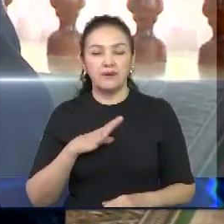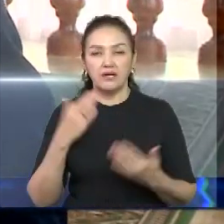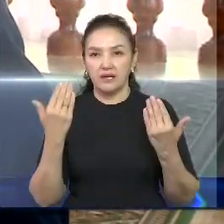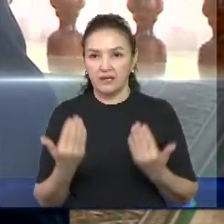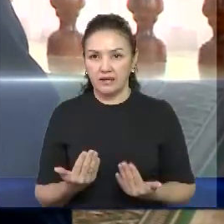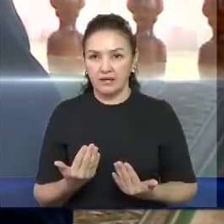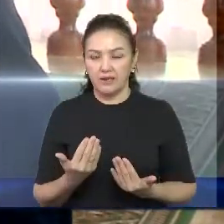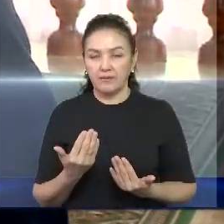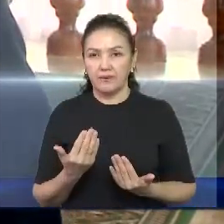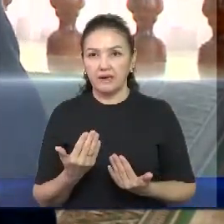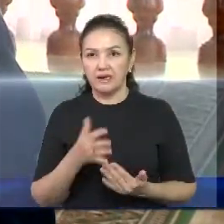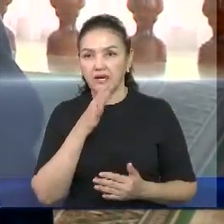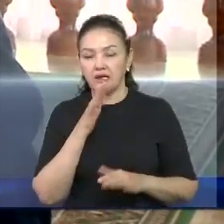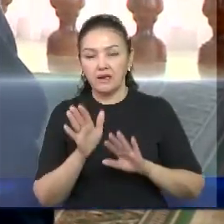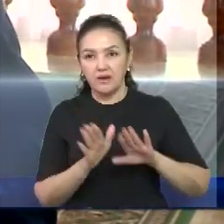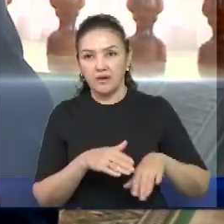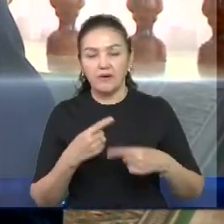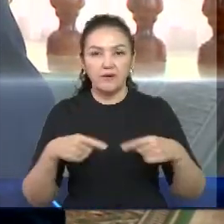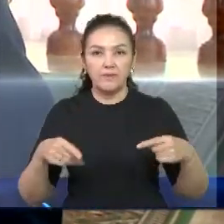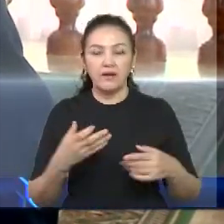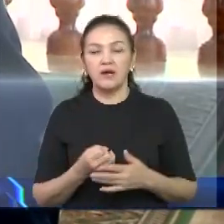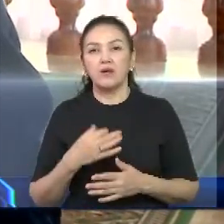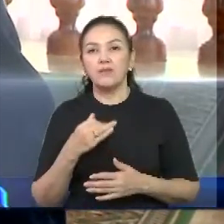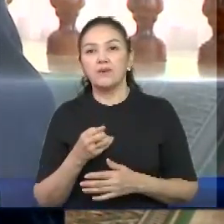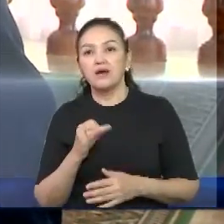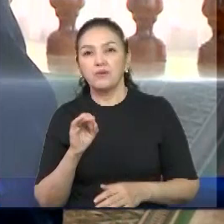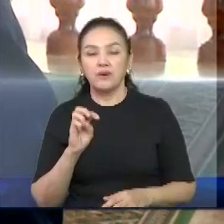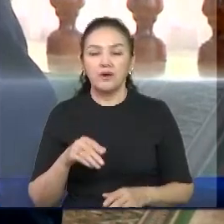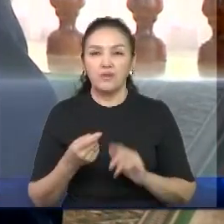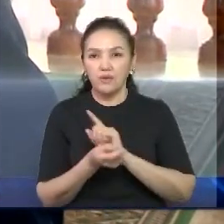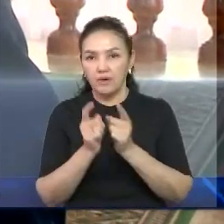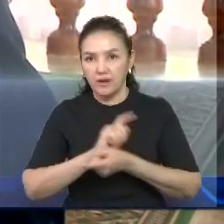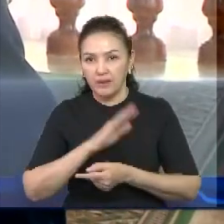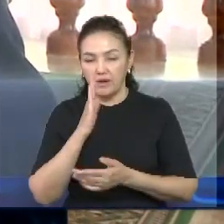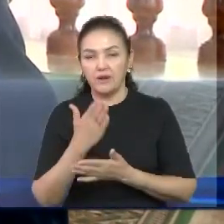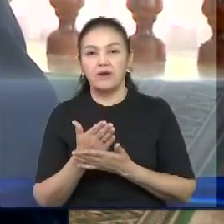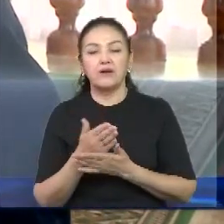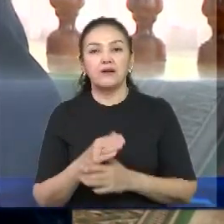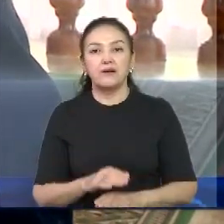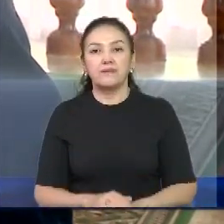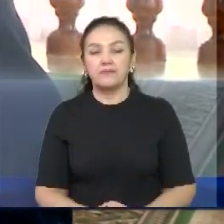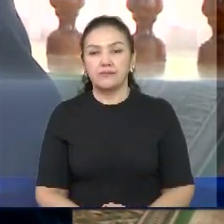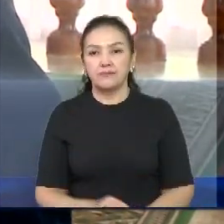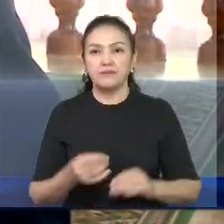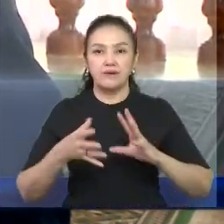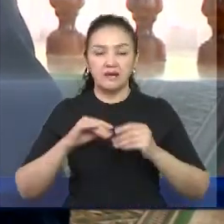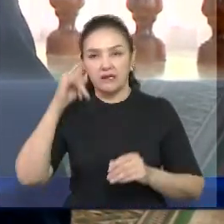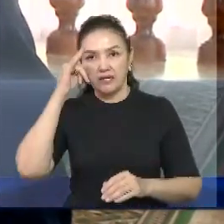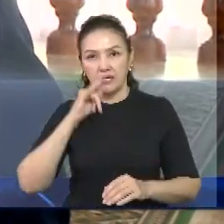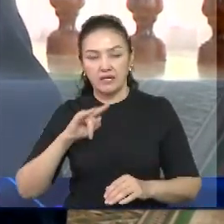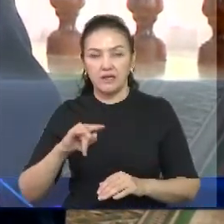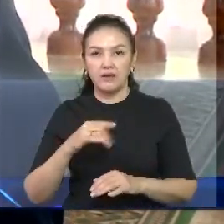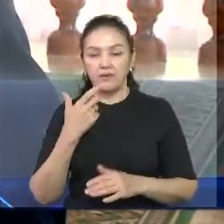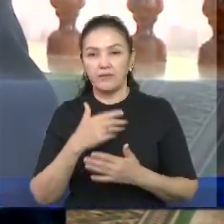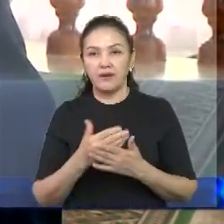Қазіргі кезде поэзия заман өткен сайын түрлі формаға, мазмұнға өзгеріп отырады, иеленіп отырады. Жалпы қазақтың